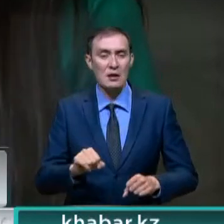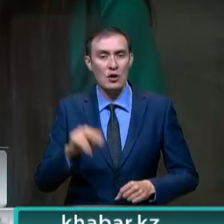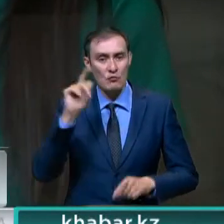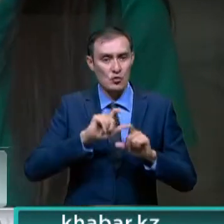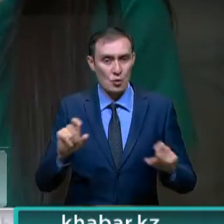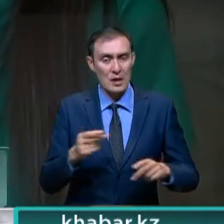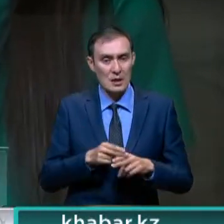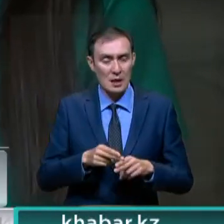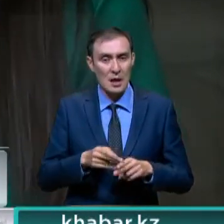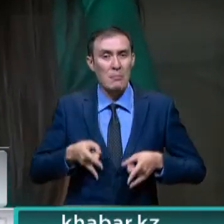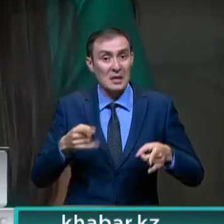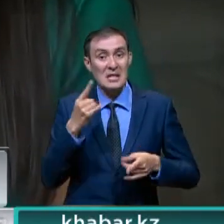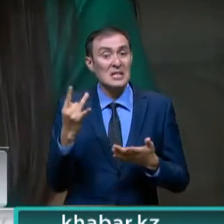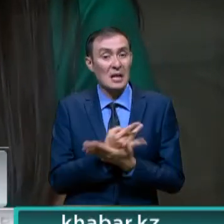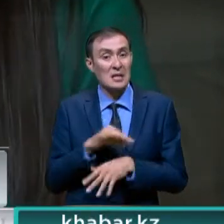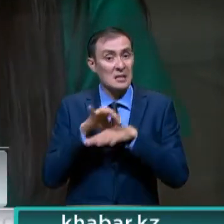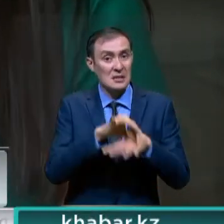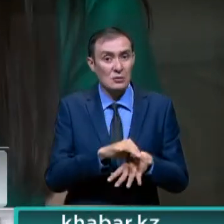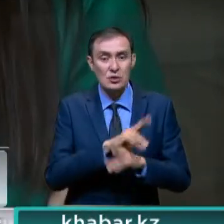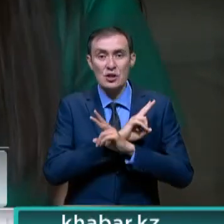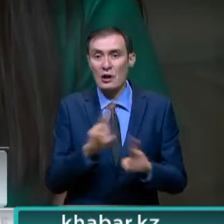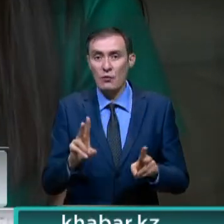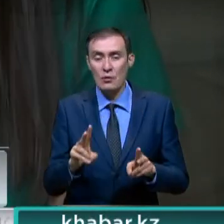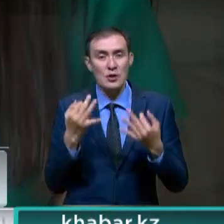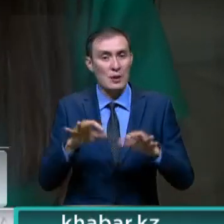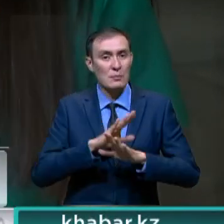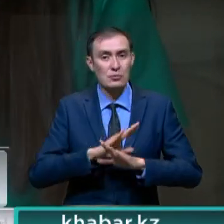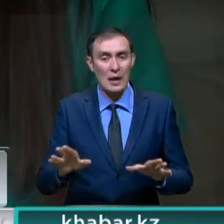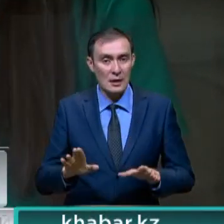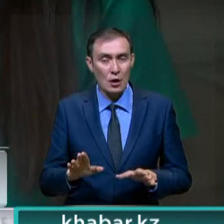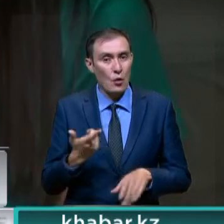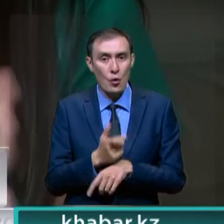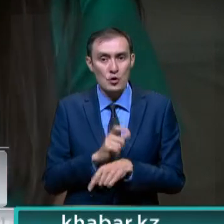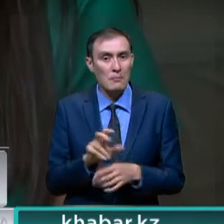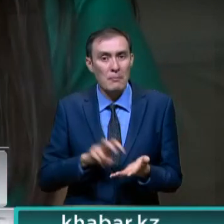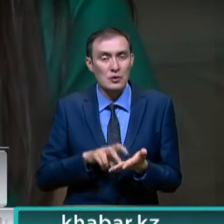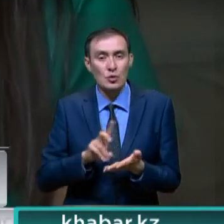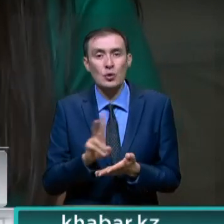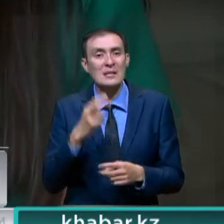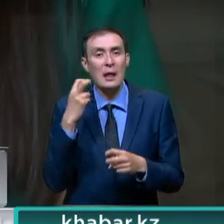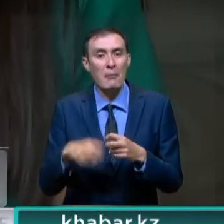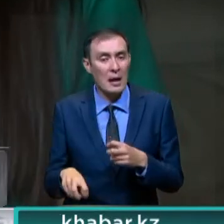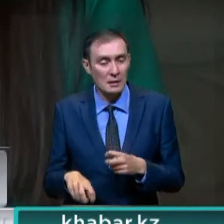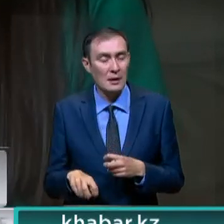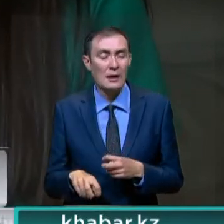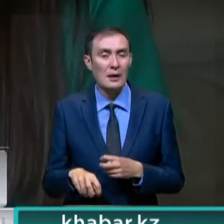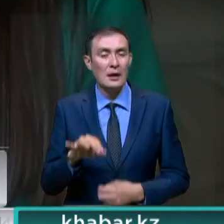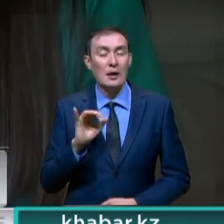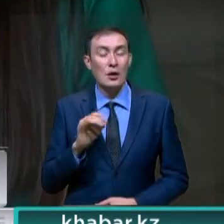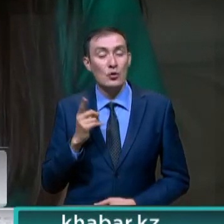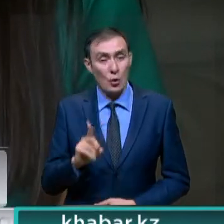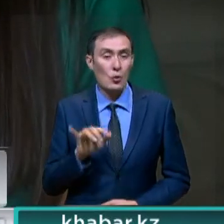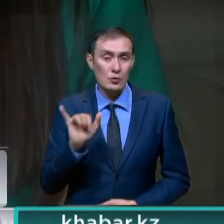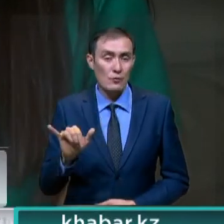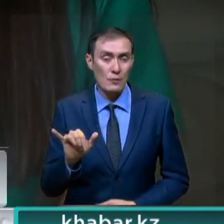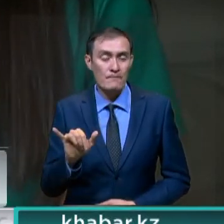он этот протез носил один раз, потому что он никого к нему не подпускает. Он очень боится, что его кто-то сломает, но у